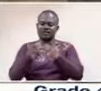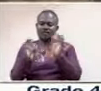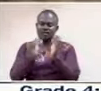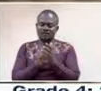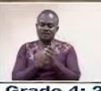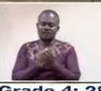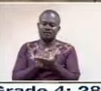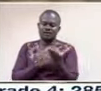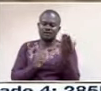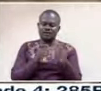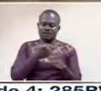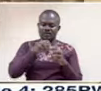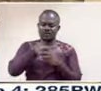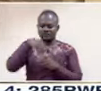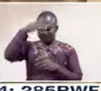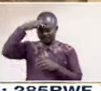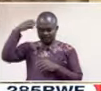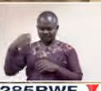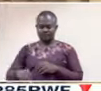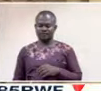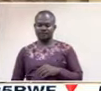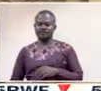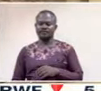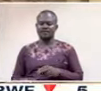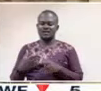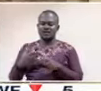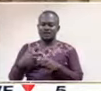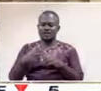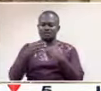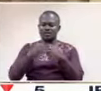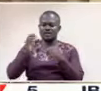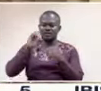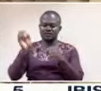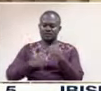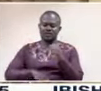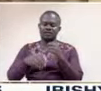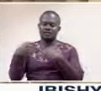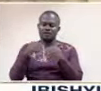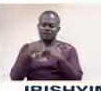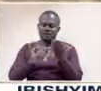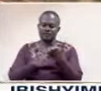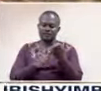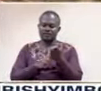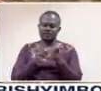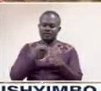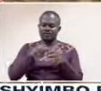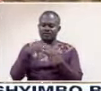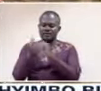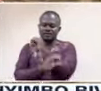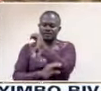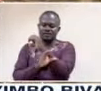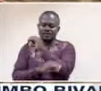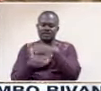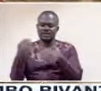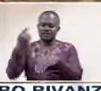gutumiza ibyo gupfunyikamo bikagorana. 80% y'ibyo dukoresha, ibyo dupfunyikamo bituruka hanze. Muri iyi minsi